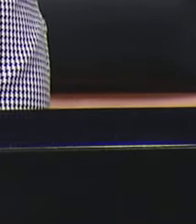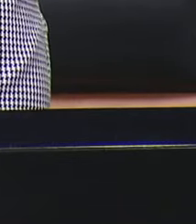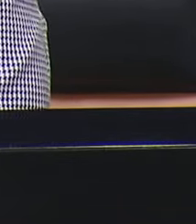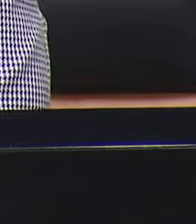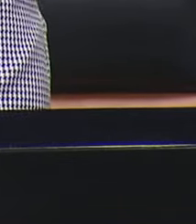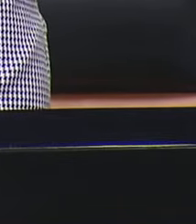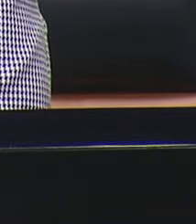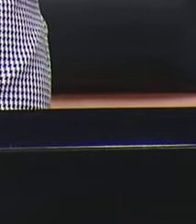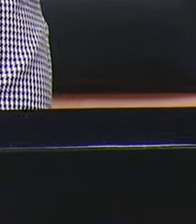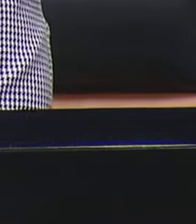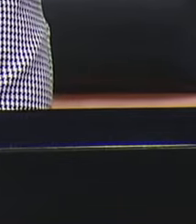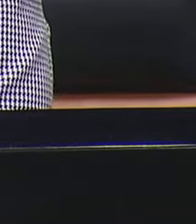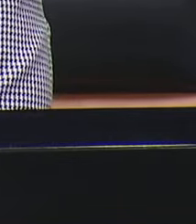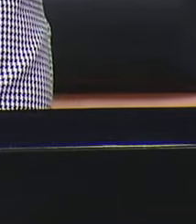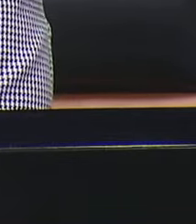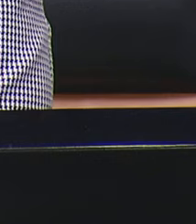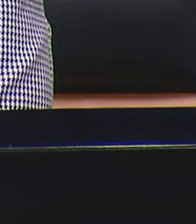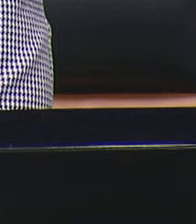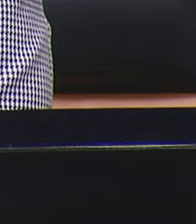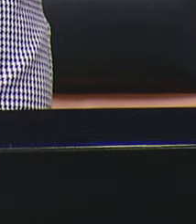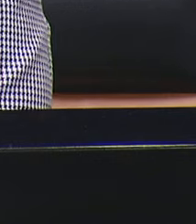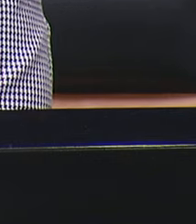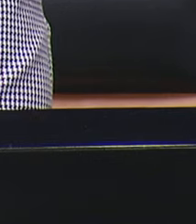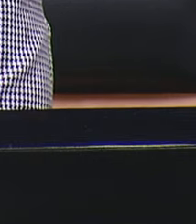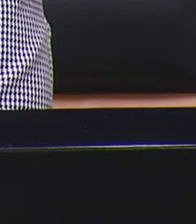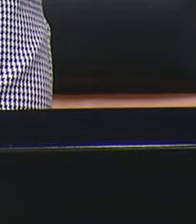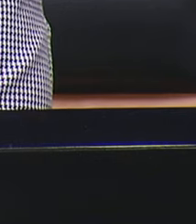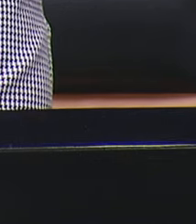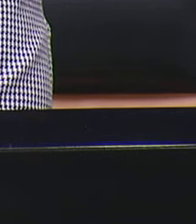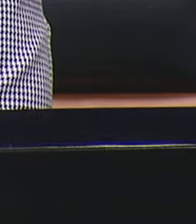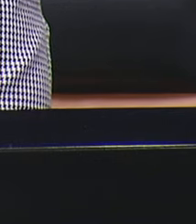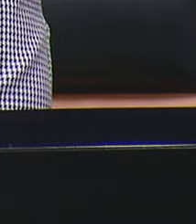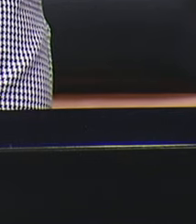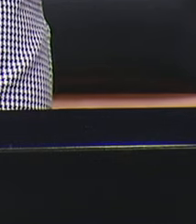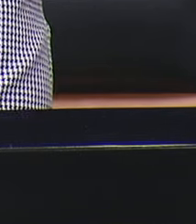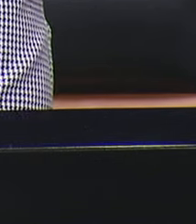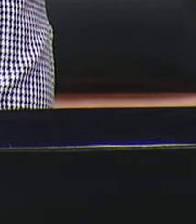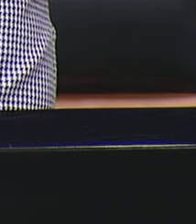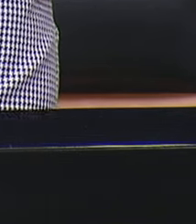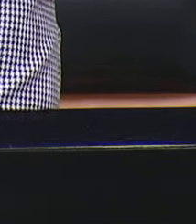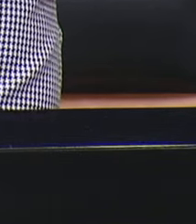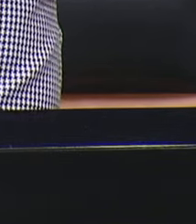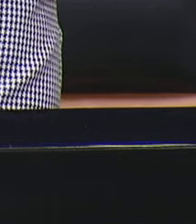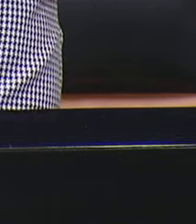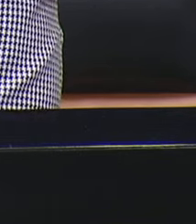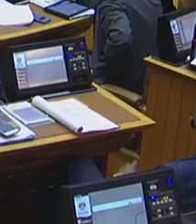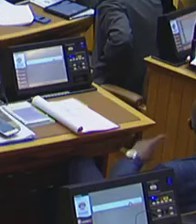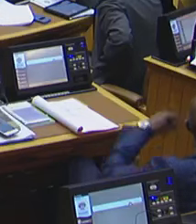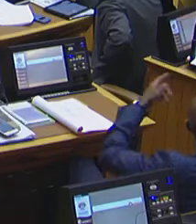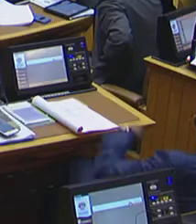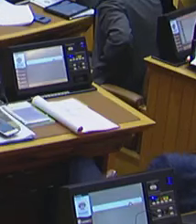There is a request for declaration. I will ask the DA to take the podium.